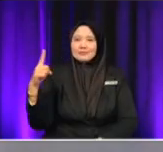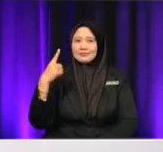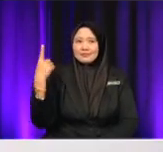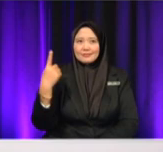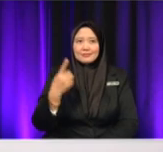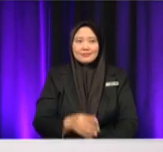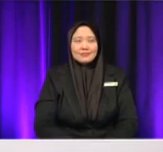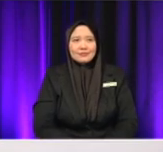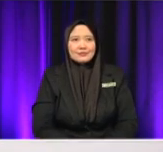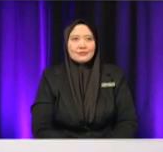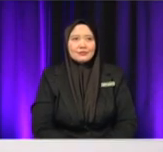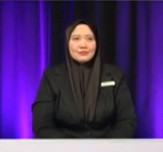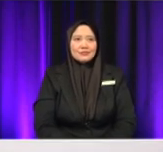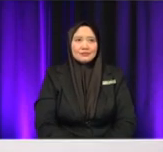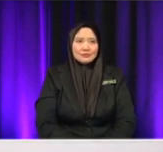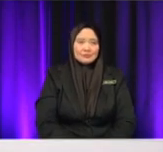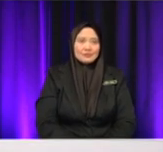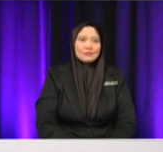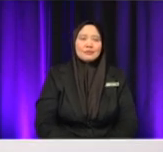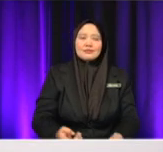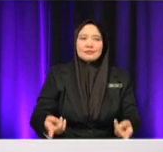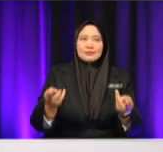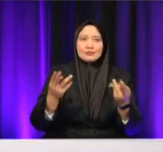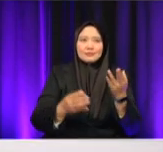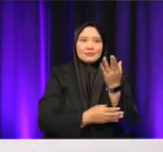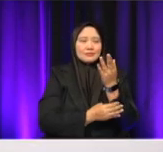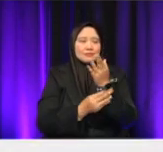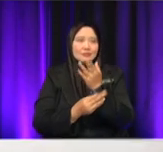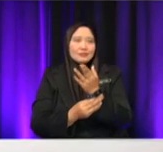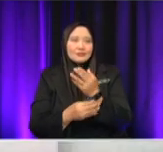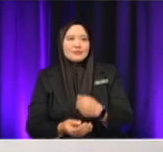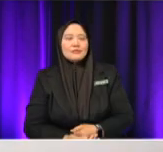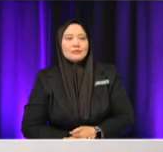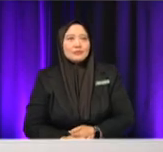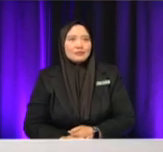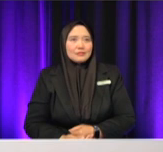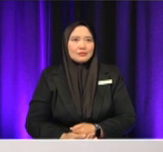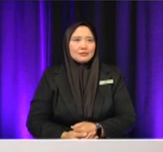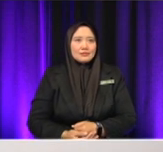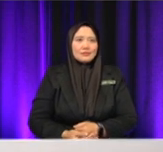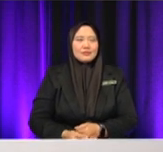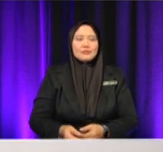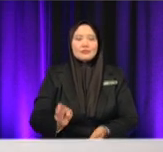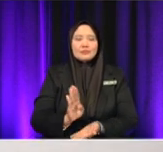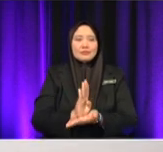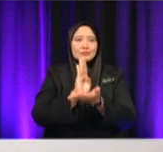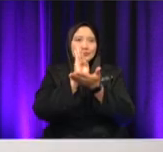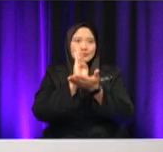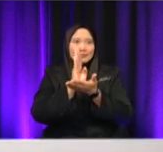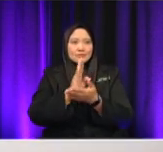pengennya tulang membantu istri kecupan mesra singgah di dahi indahnya akhlak manisnya nabi